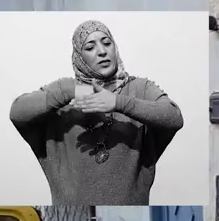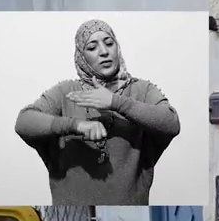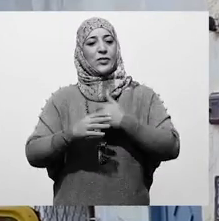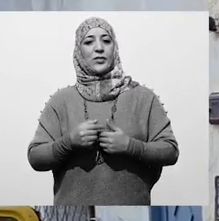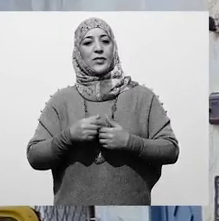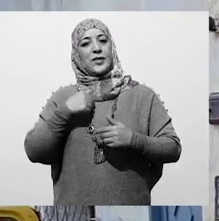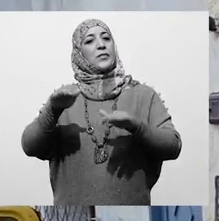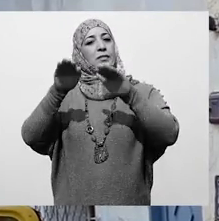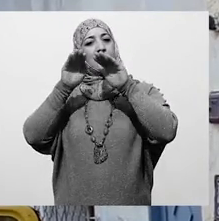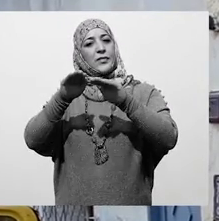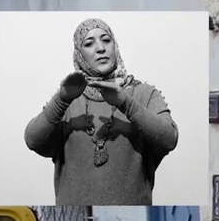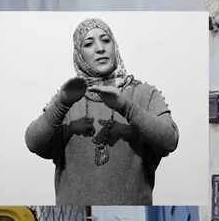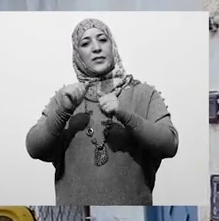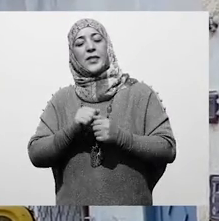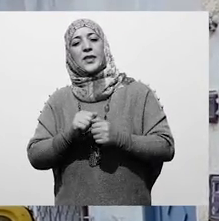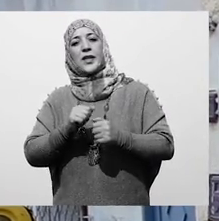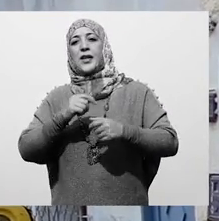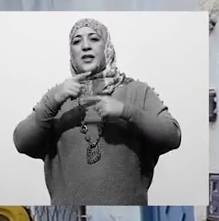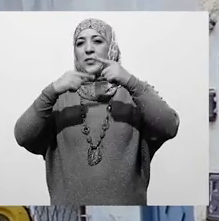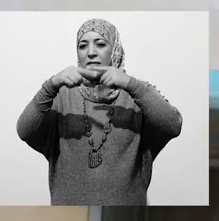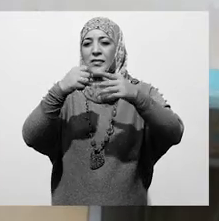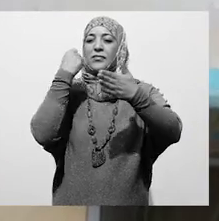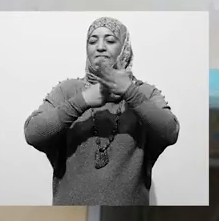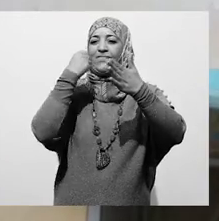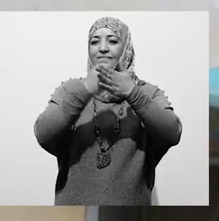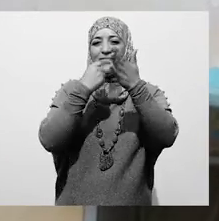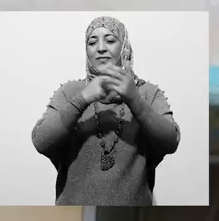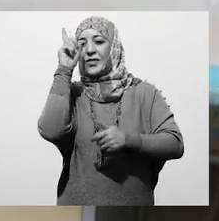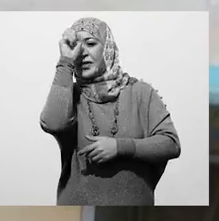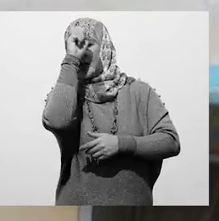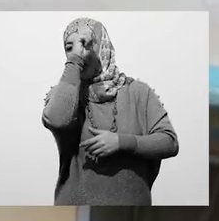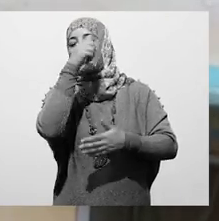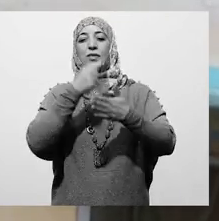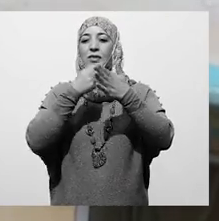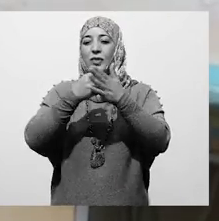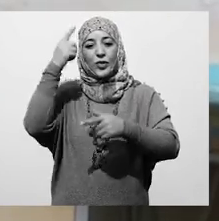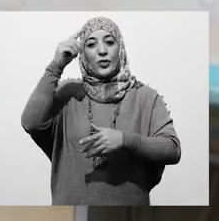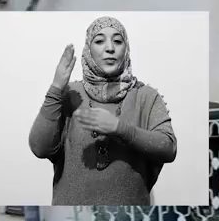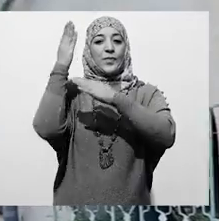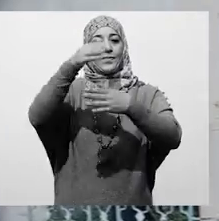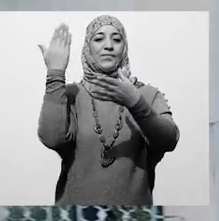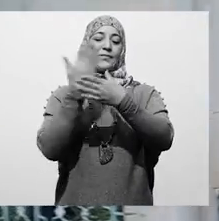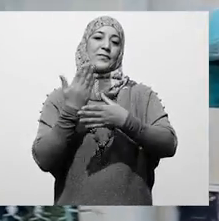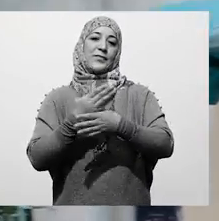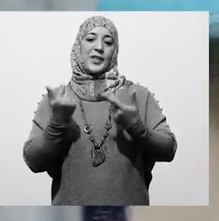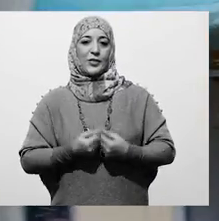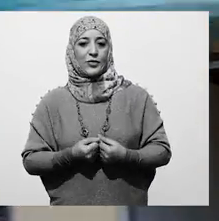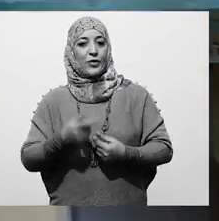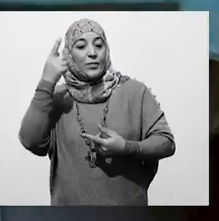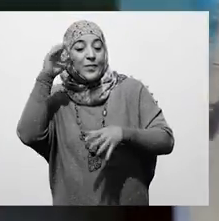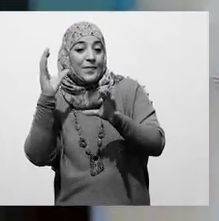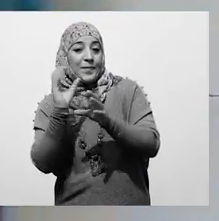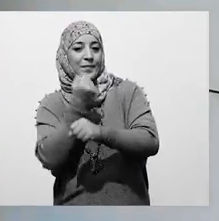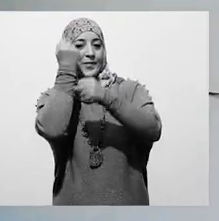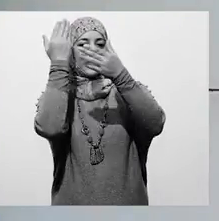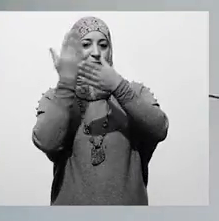relevé tous les défis de la vie et les difficultés pour accéder à l'école pour réussir